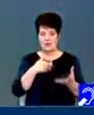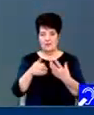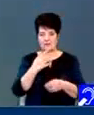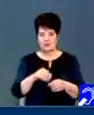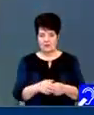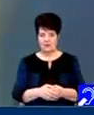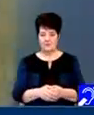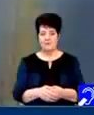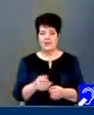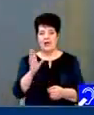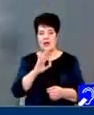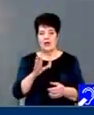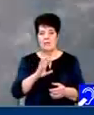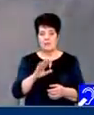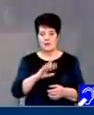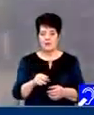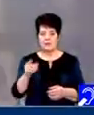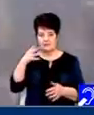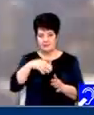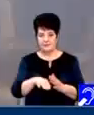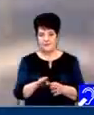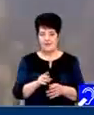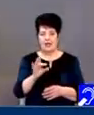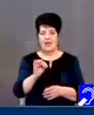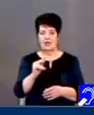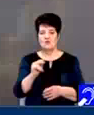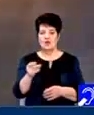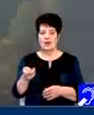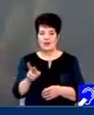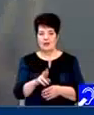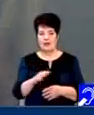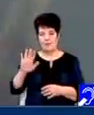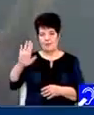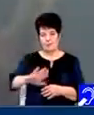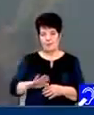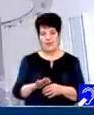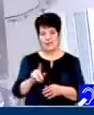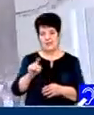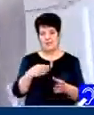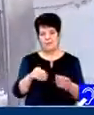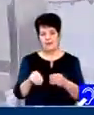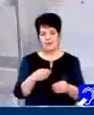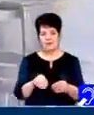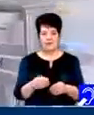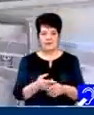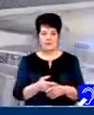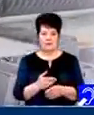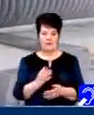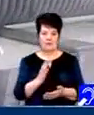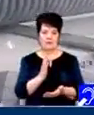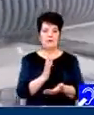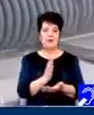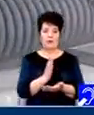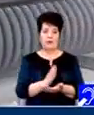lămpi cu LED. Alimentarea cu apă în interior se face prin reciclarea condensului format pe pereții de plastic. Viene direcționata verso